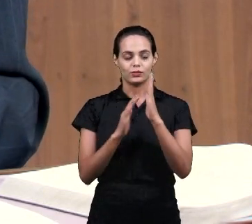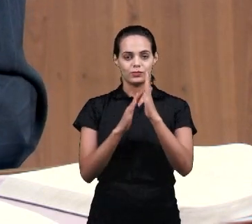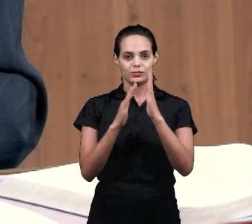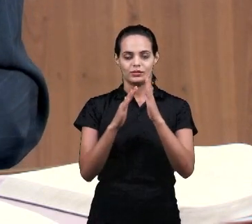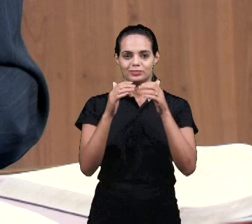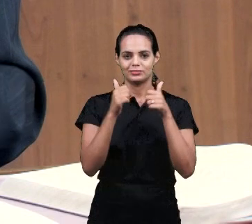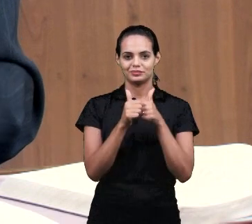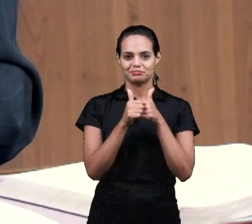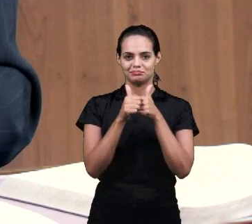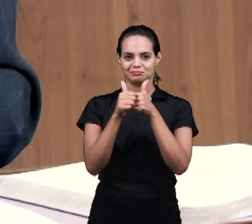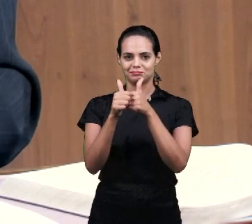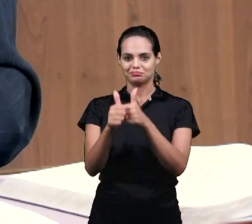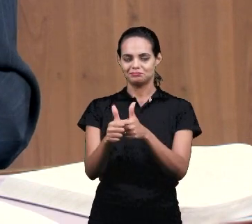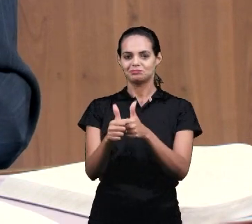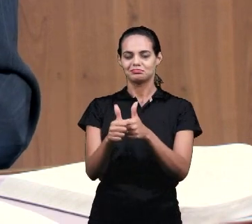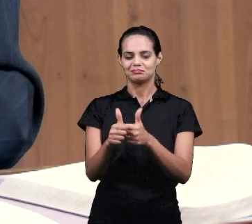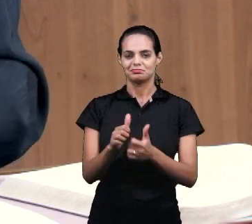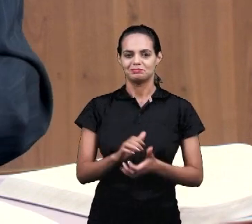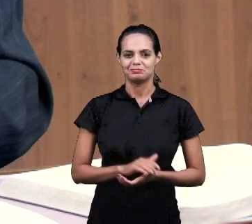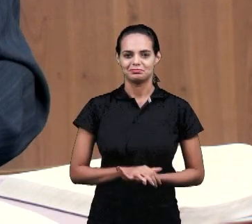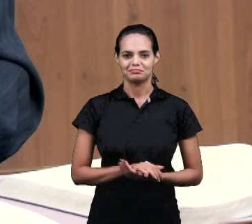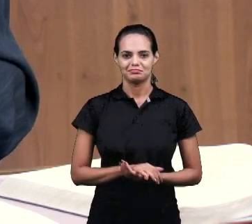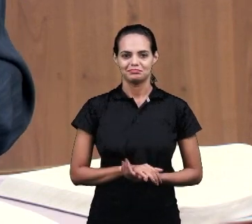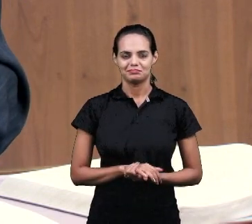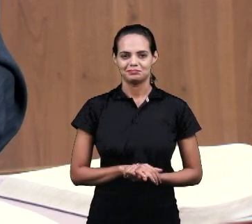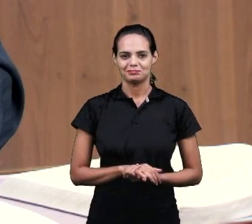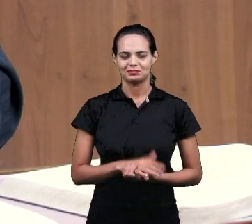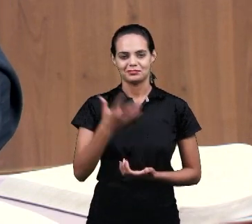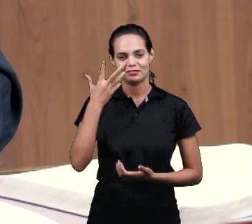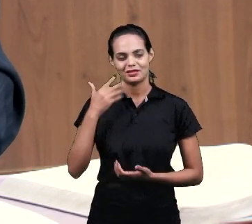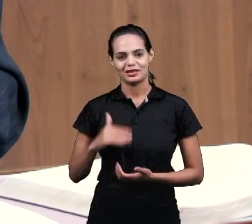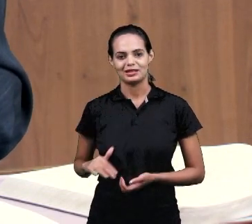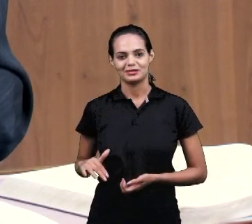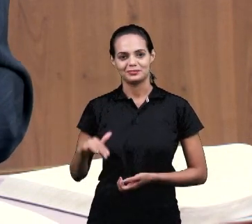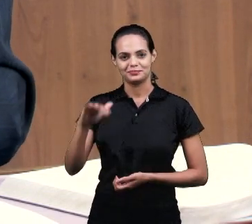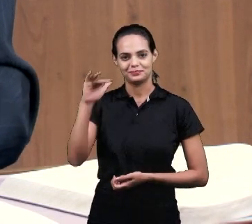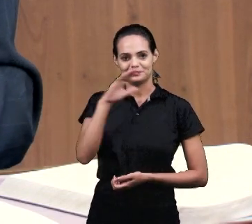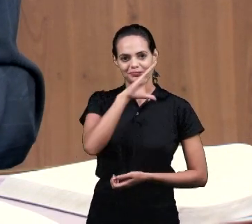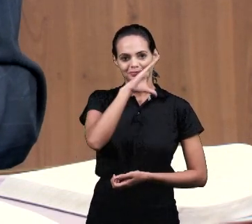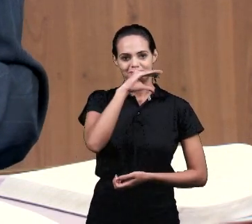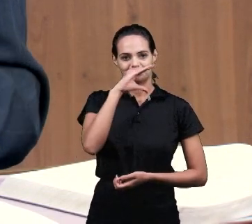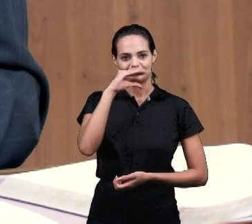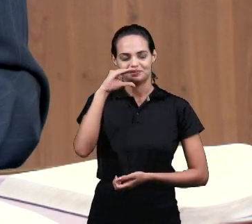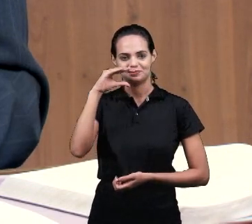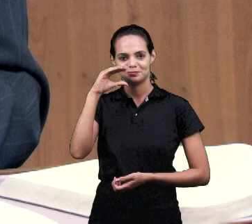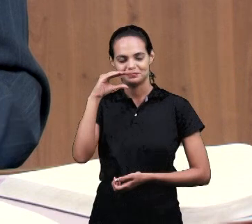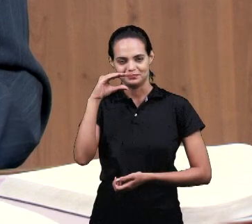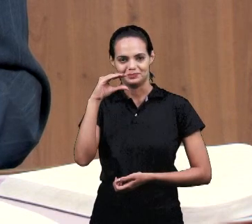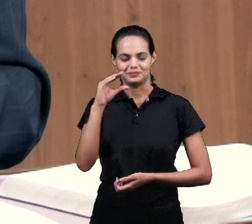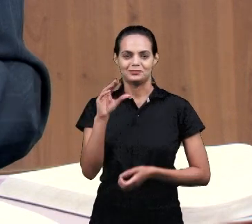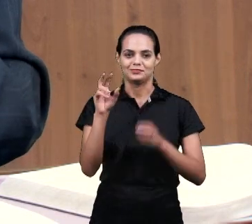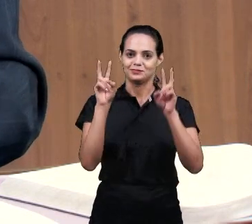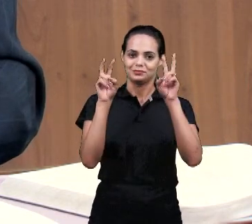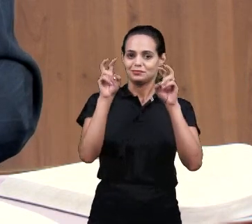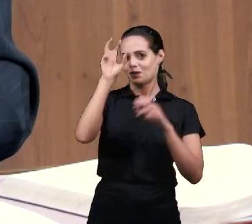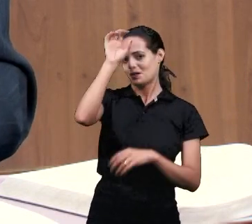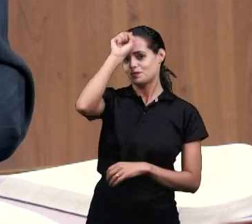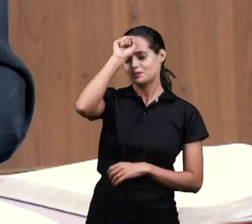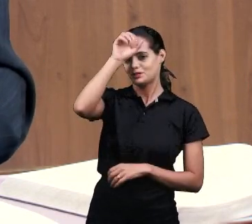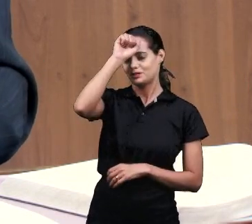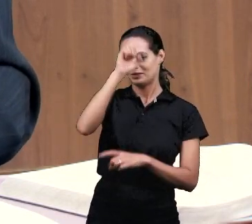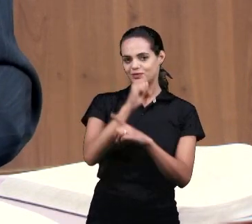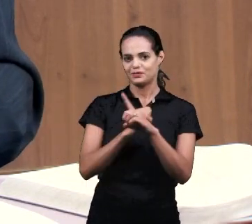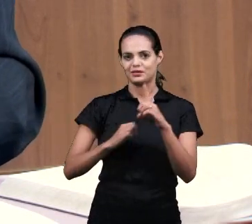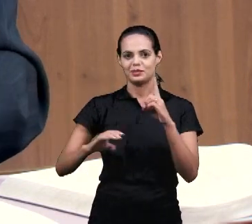accompagnée par nos enfants intermédiaires et adolescents de ce qu'elles ont appris dans l'école biblique dominicale